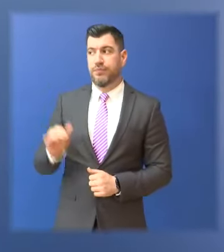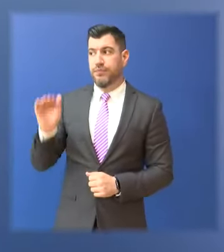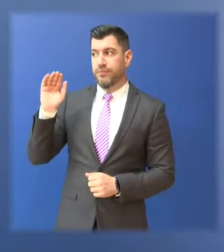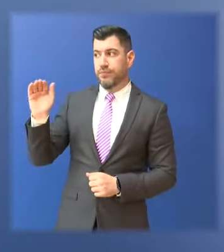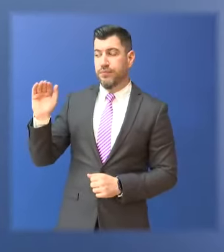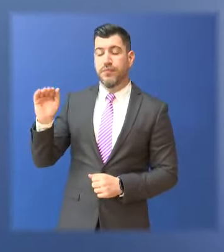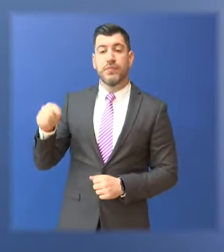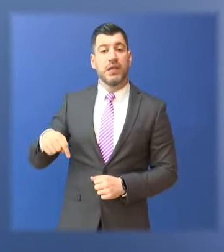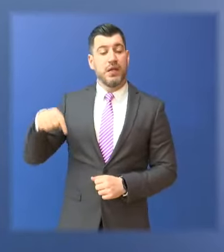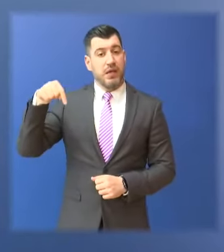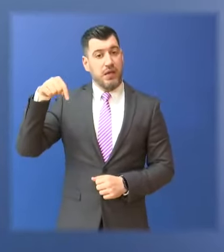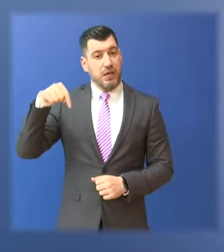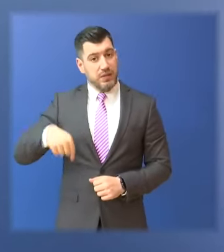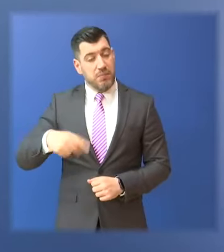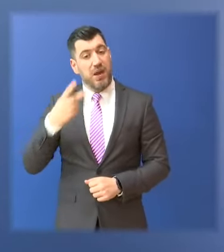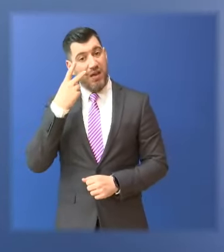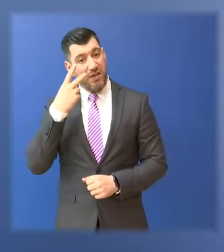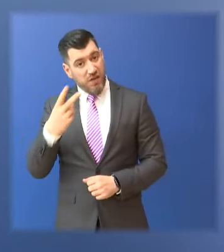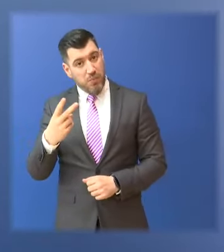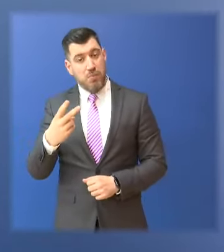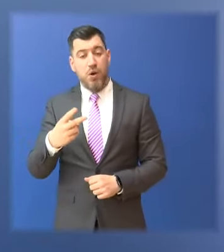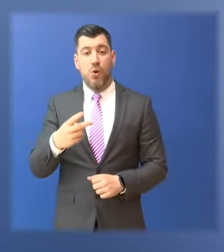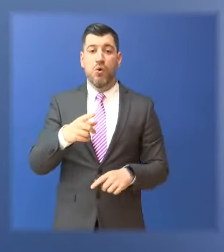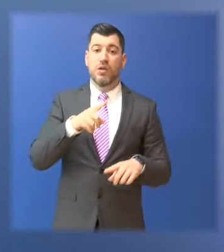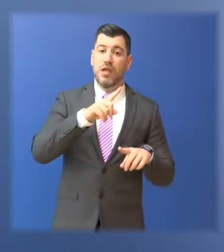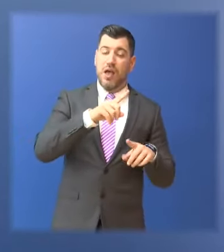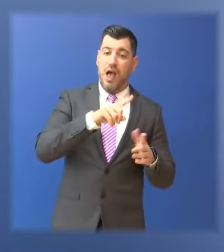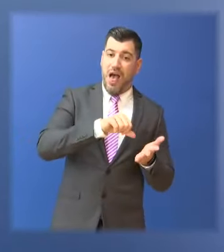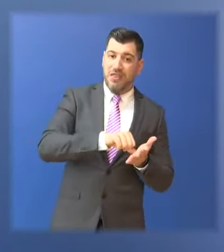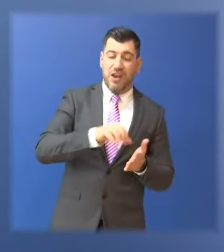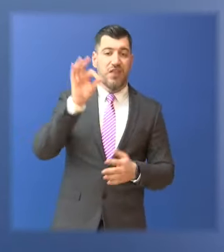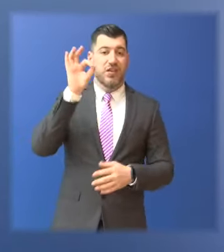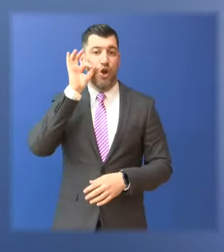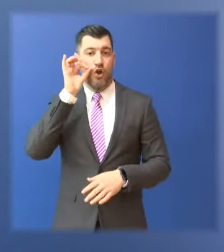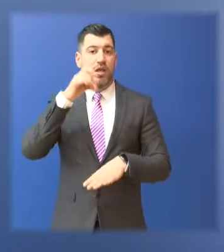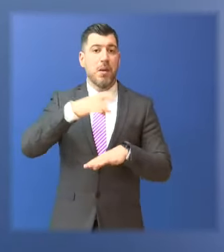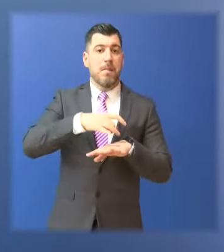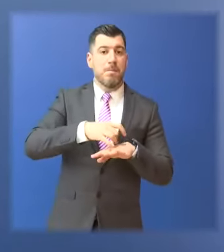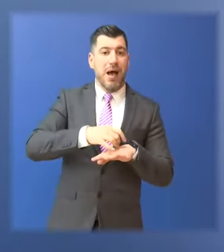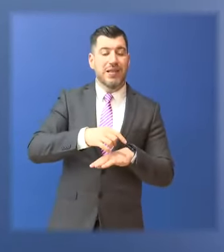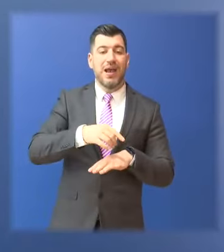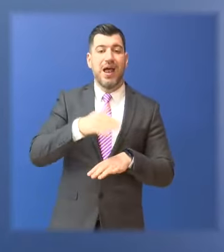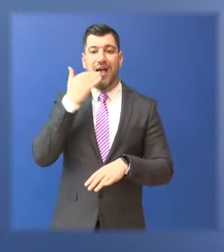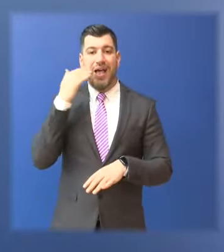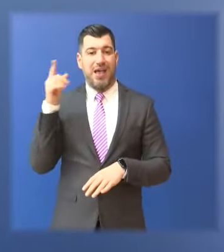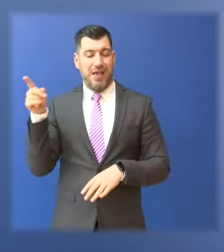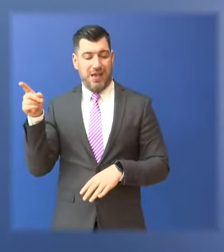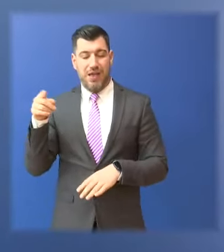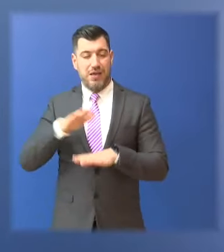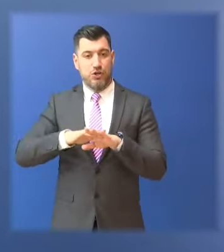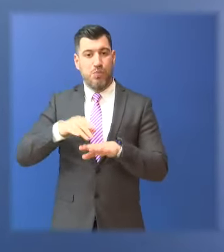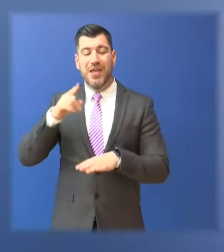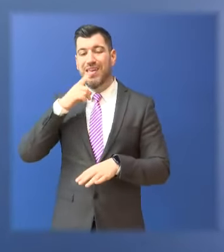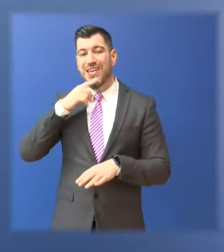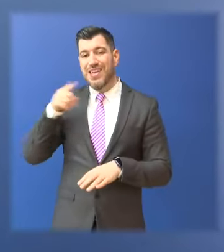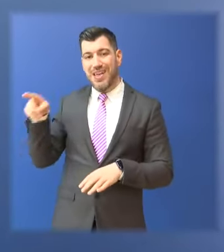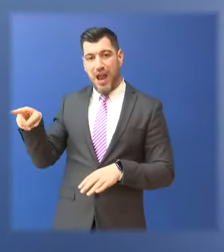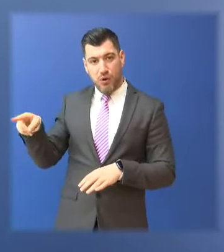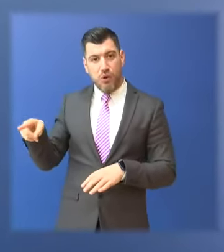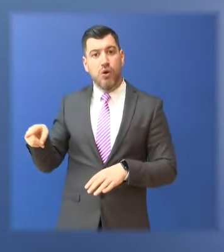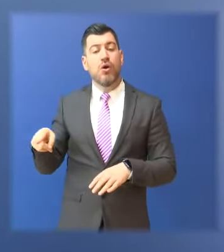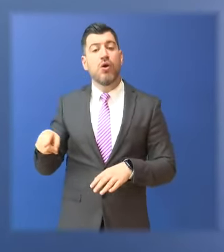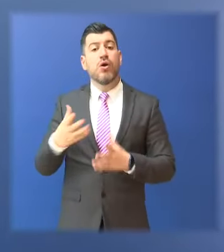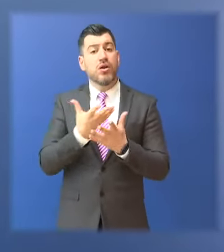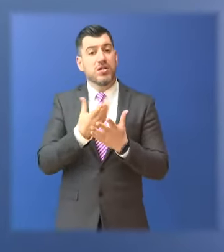υπάρχουν κινητοποιήσεις Αθήνα, Θεσσαλονίκη, Πάτρα, Ηράκλειο και διαβάζουμε στις ανακοινώσεις φοιτητικών συλλόγων πώς αποφασίστηκαν καταλήψεις σε